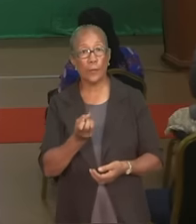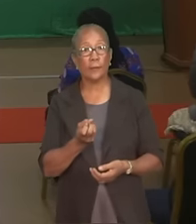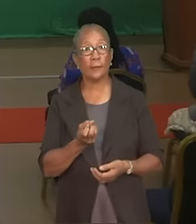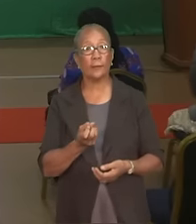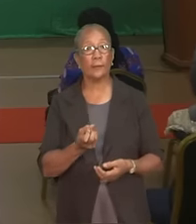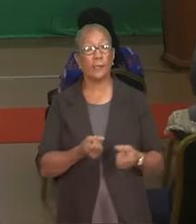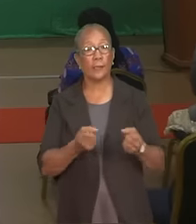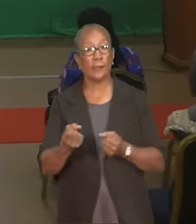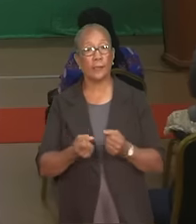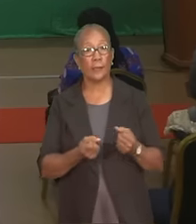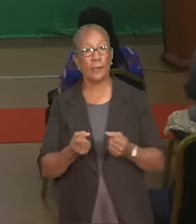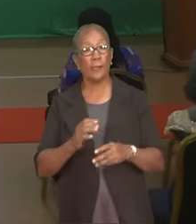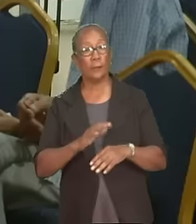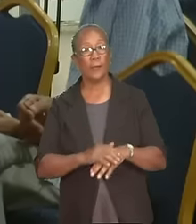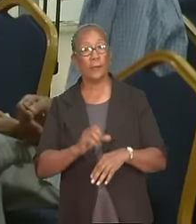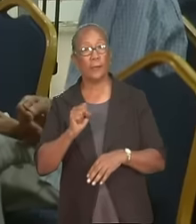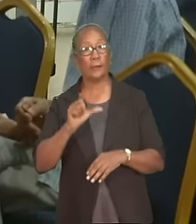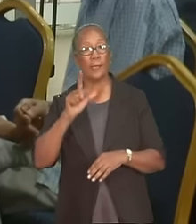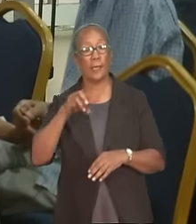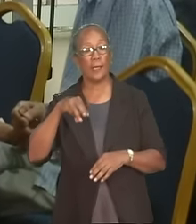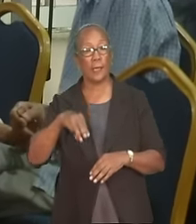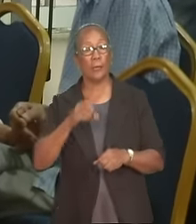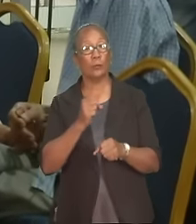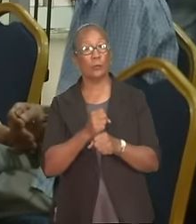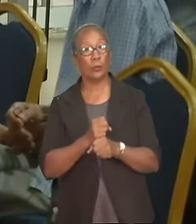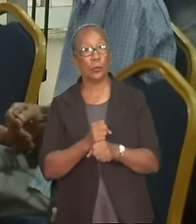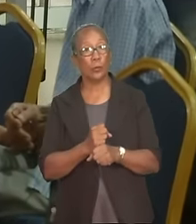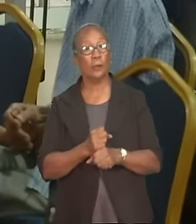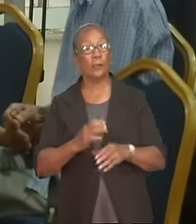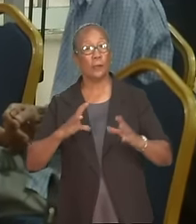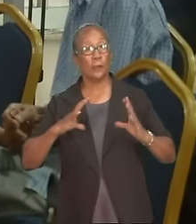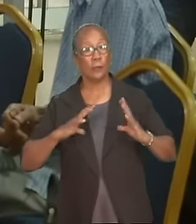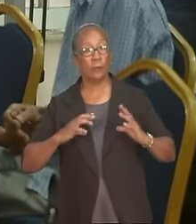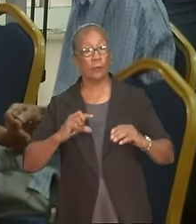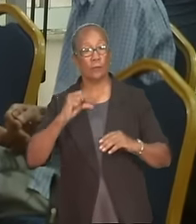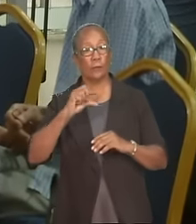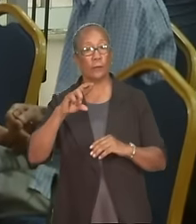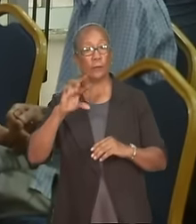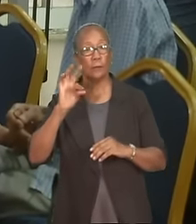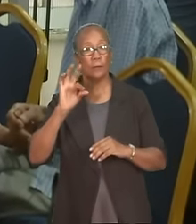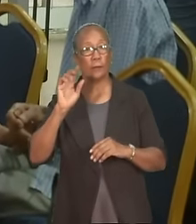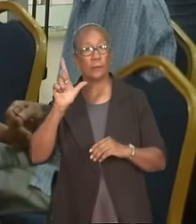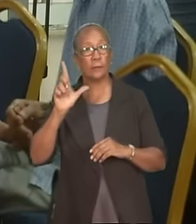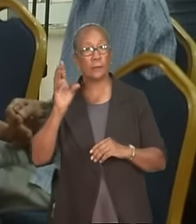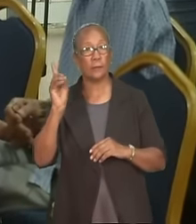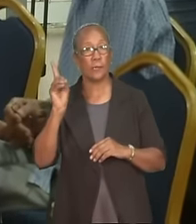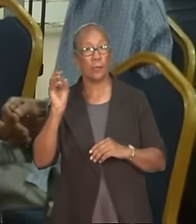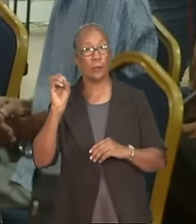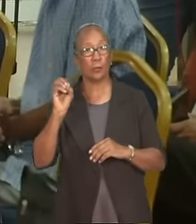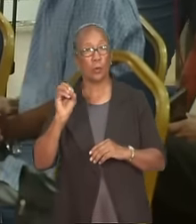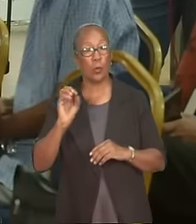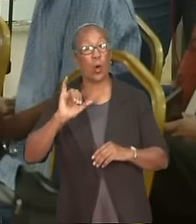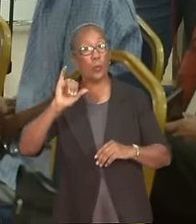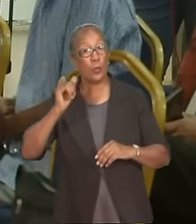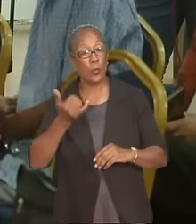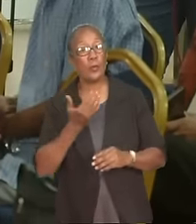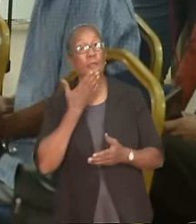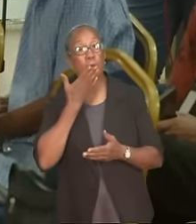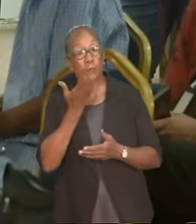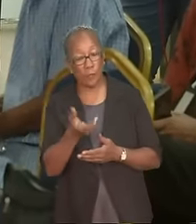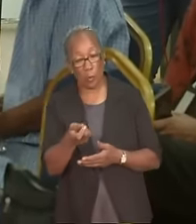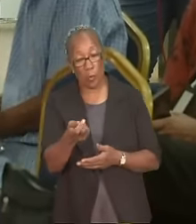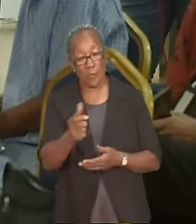Ik heb begrepen dat bij monden van de directeur van Grasalco er weer gevraagd is om geld. Is dat zo